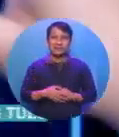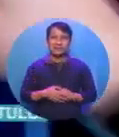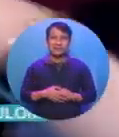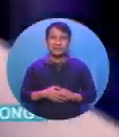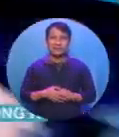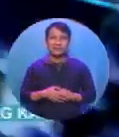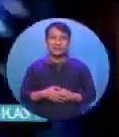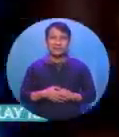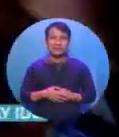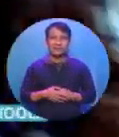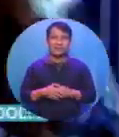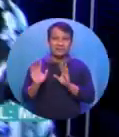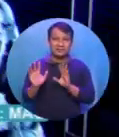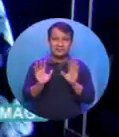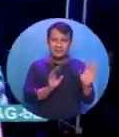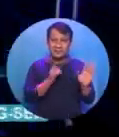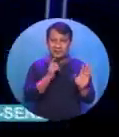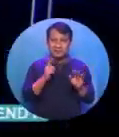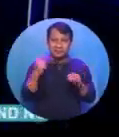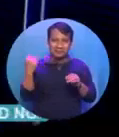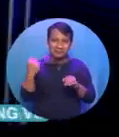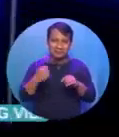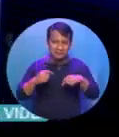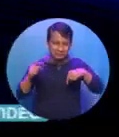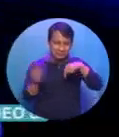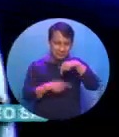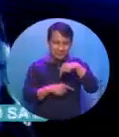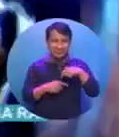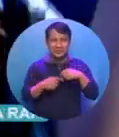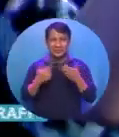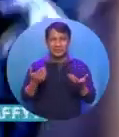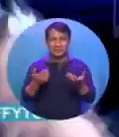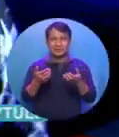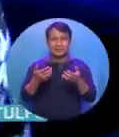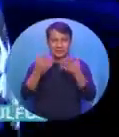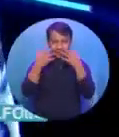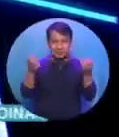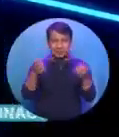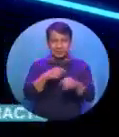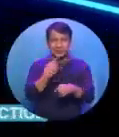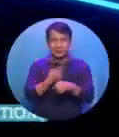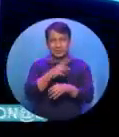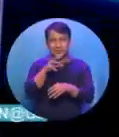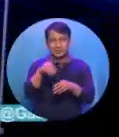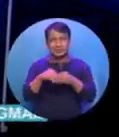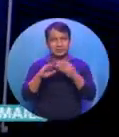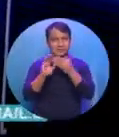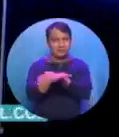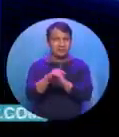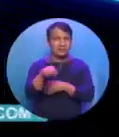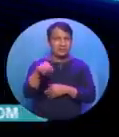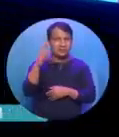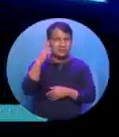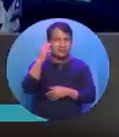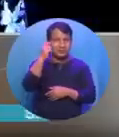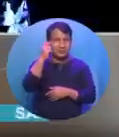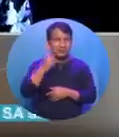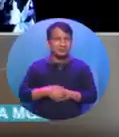Huwag ganyan. Chill lang tayo, mga kapatid na netizen. Okay. Pero ayan, ganyan sila kay Involved Idol. Back to you dyan sa